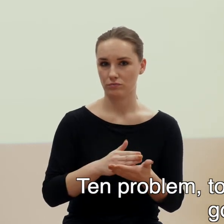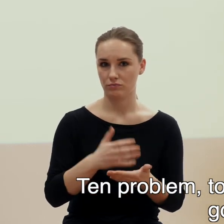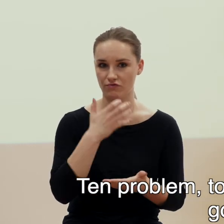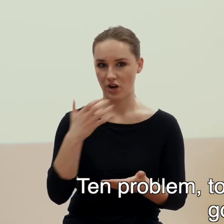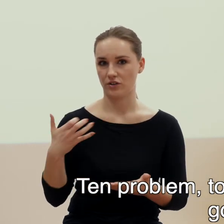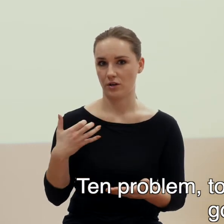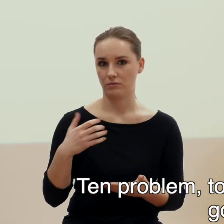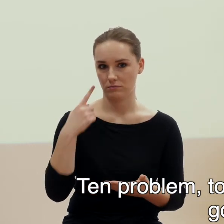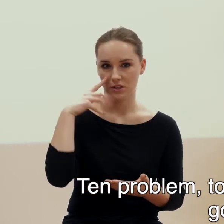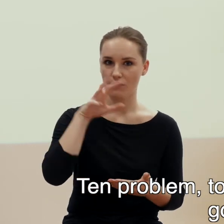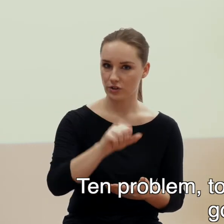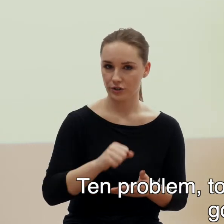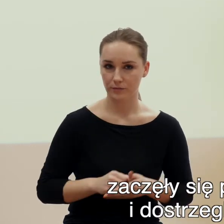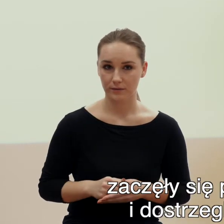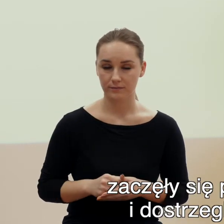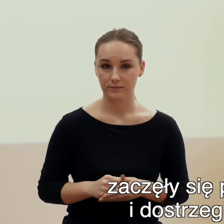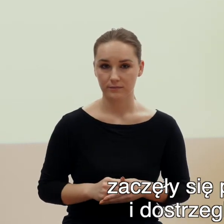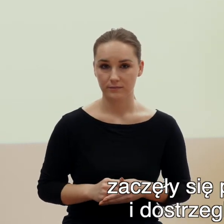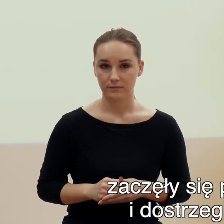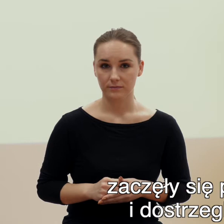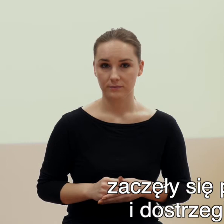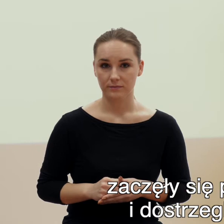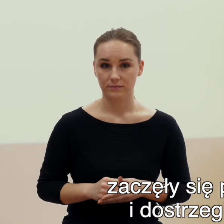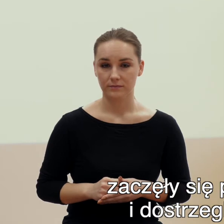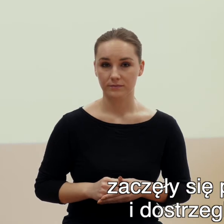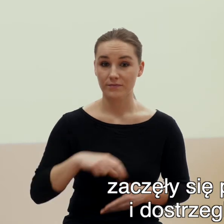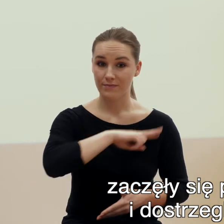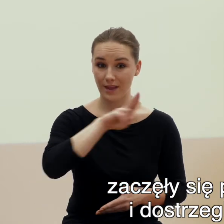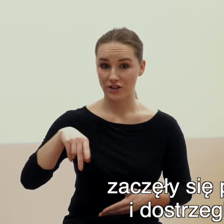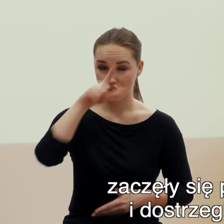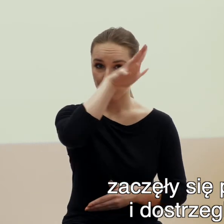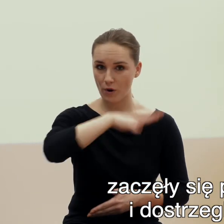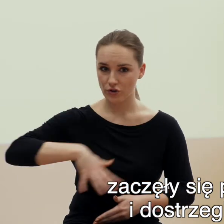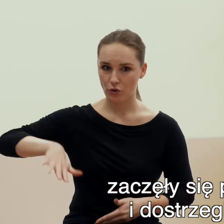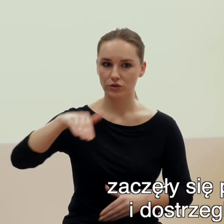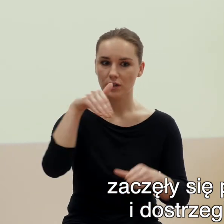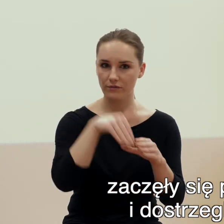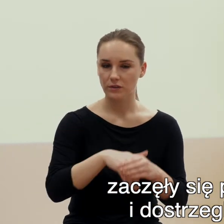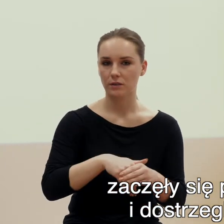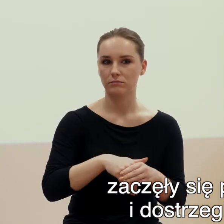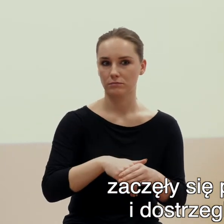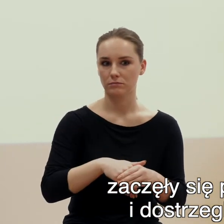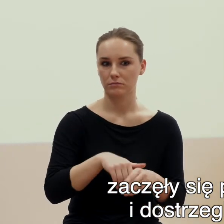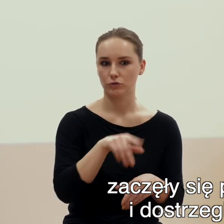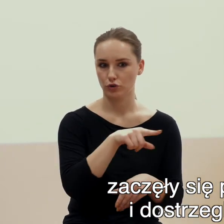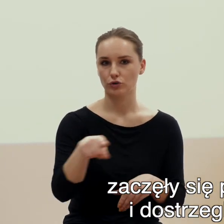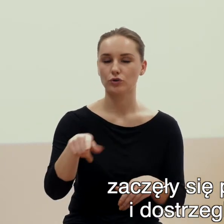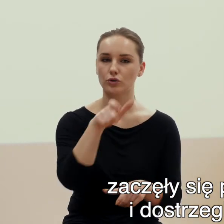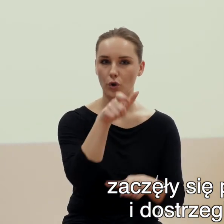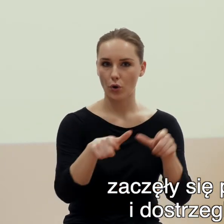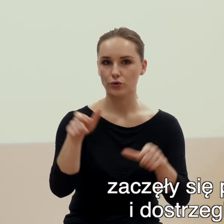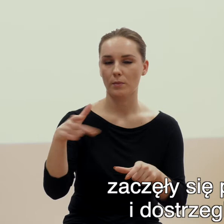naszych społecznościach zaczęły się pojawiać osoby z niepełnosprawnościami i dostrzegliśmy